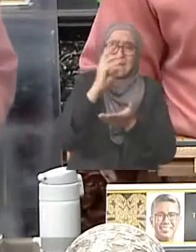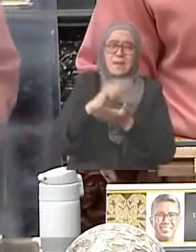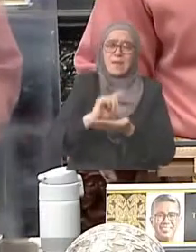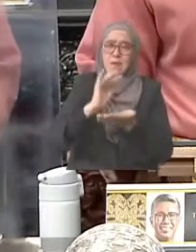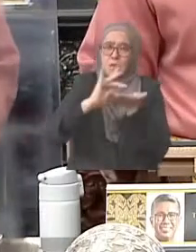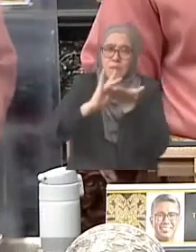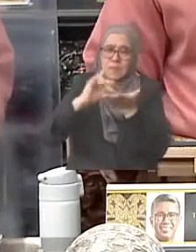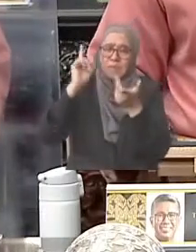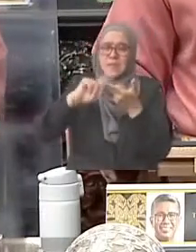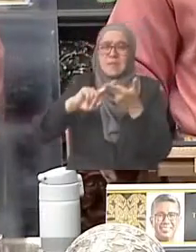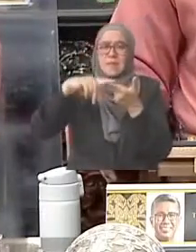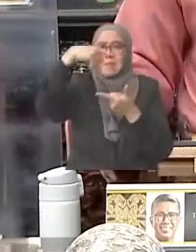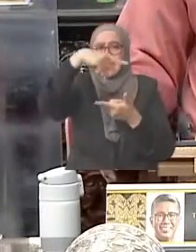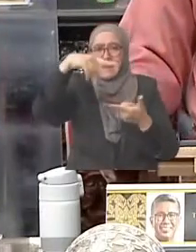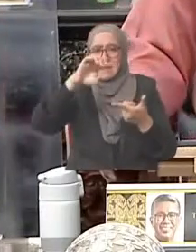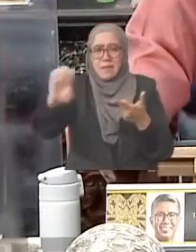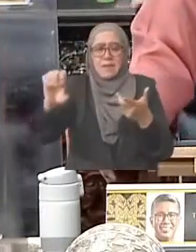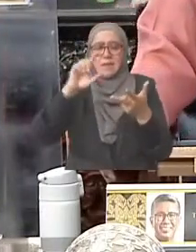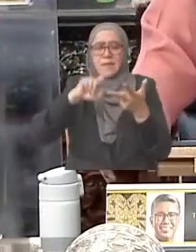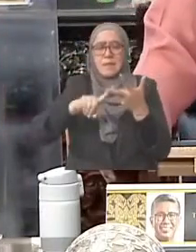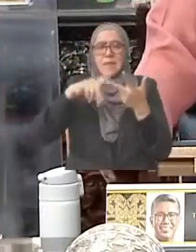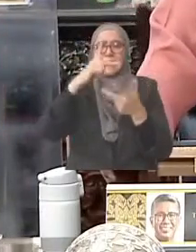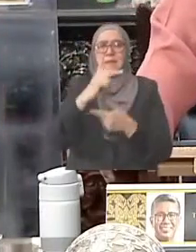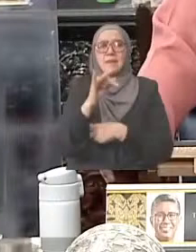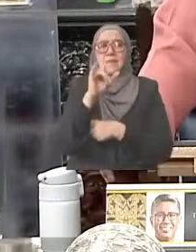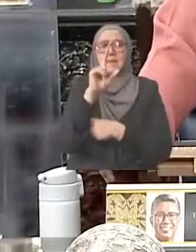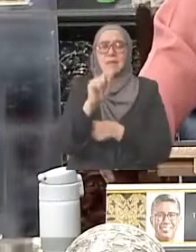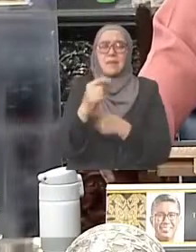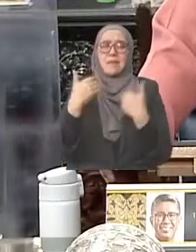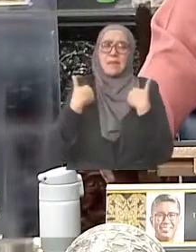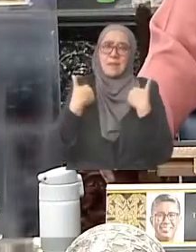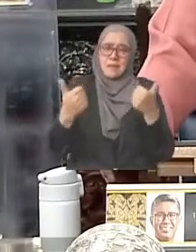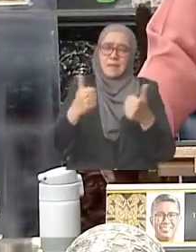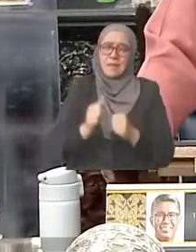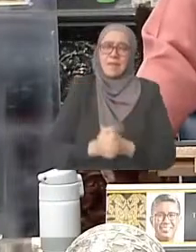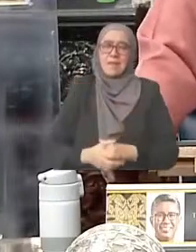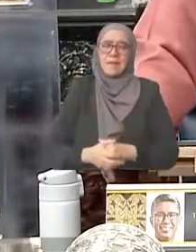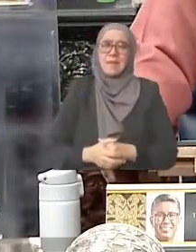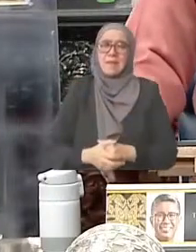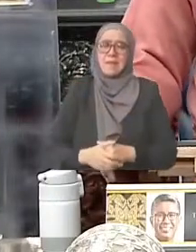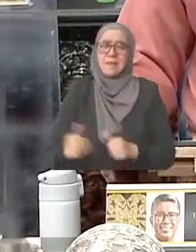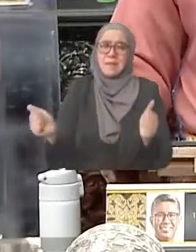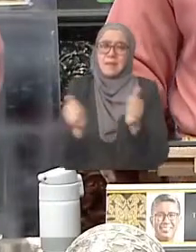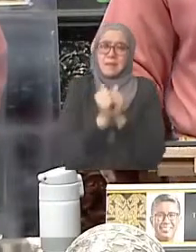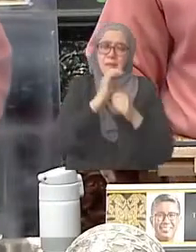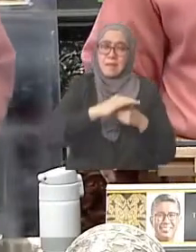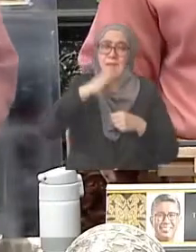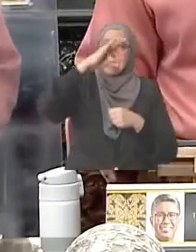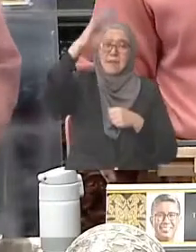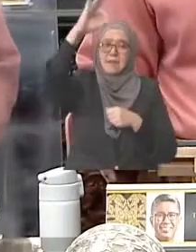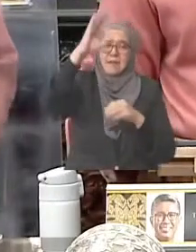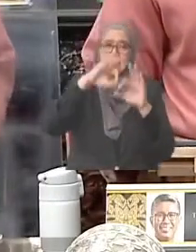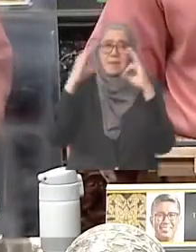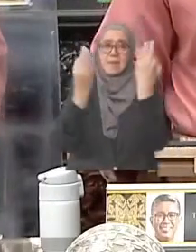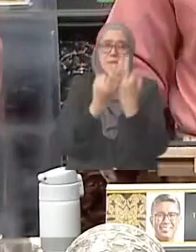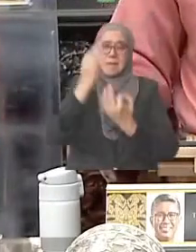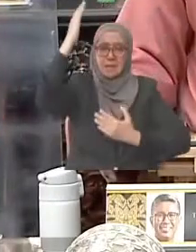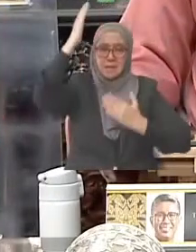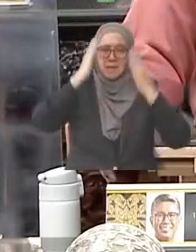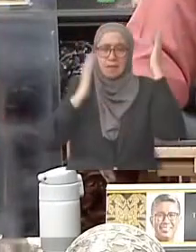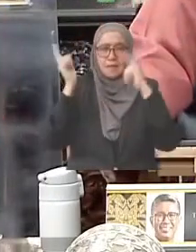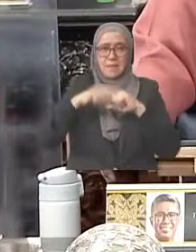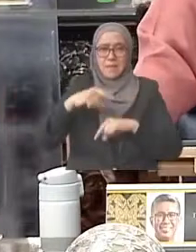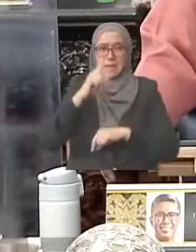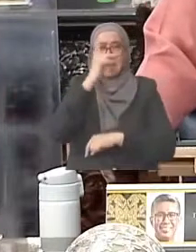pipi dan dan kit kesehatan dalam semangat keluarga mendesak Kementerian Kesehatan juga telah menyumbat luar ke hospital